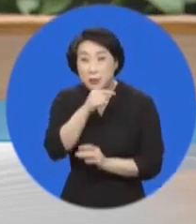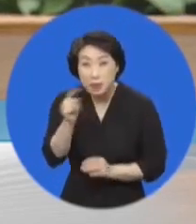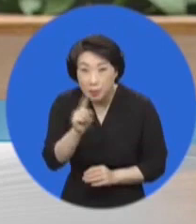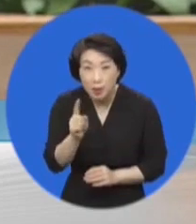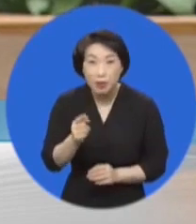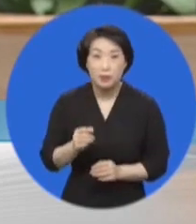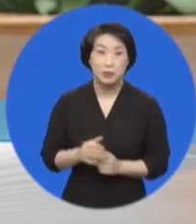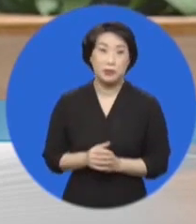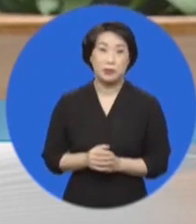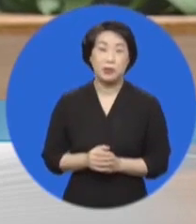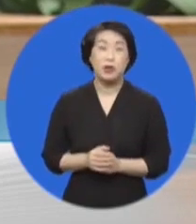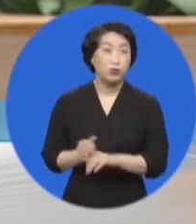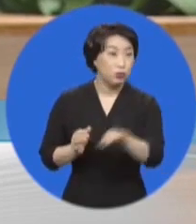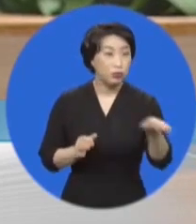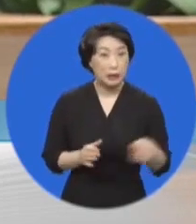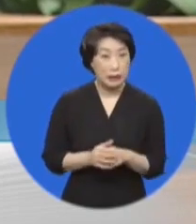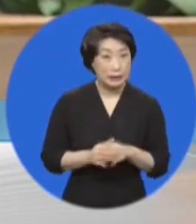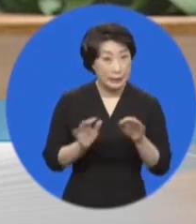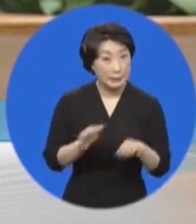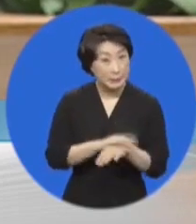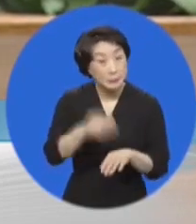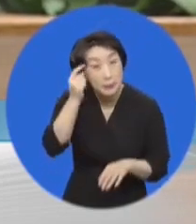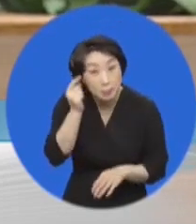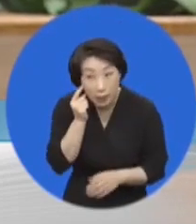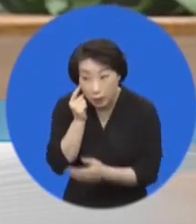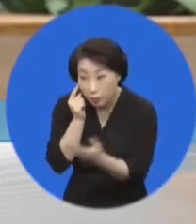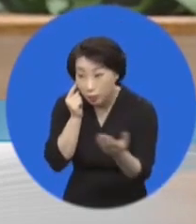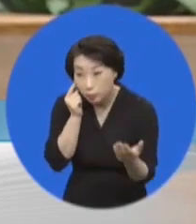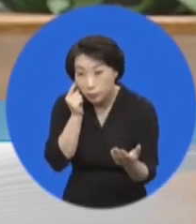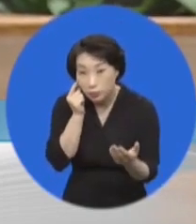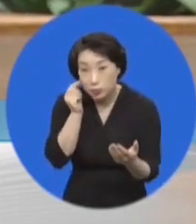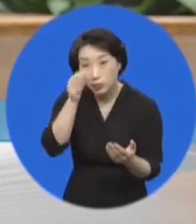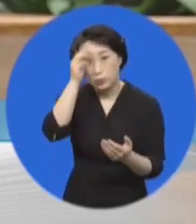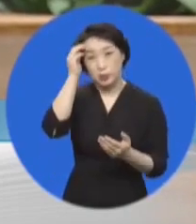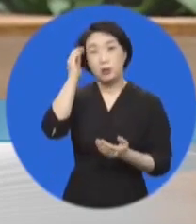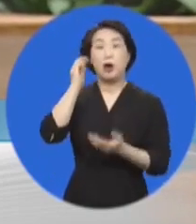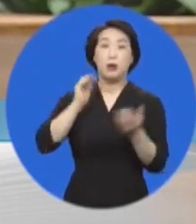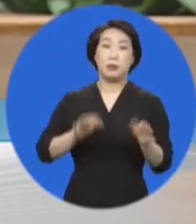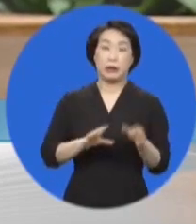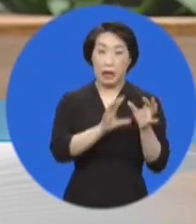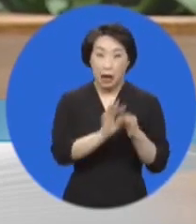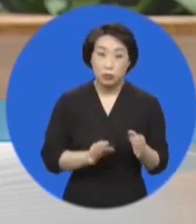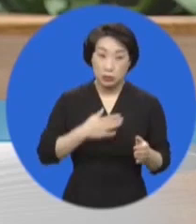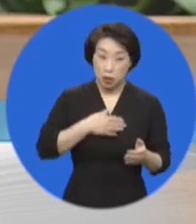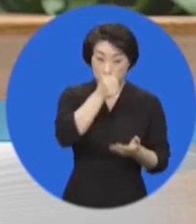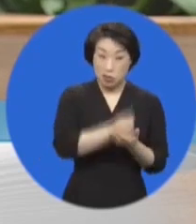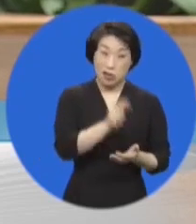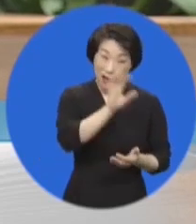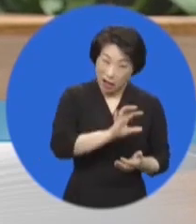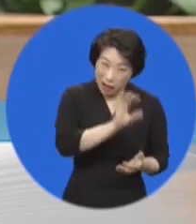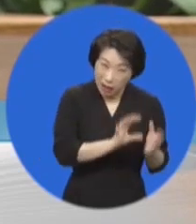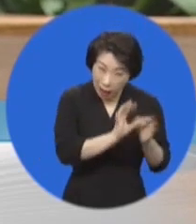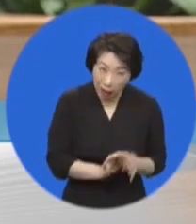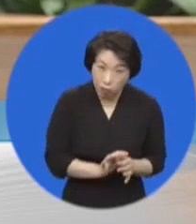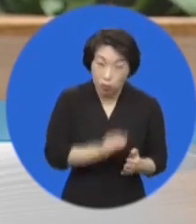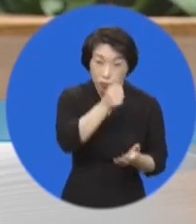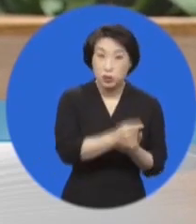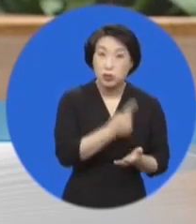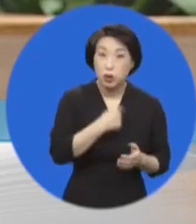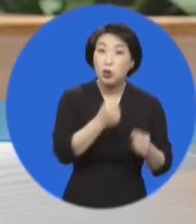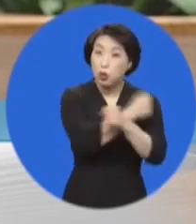피는 우리가 잘 들을 게 뭐냐? 우리는 계속 죄를 져도 용서되는 것이